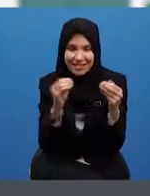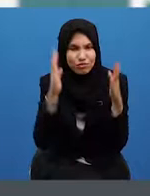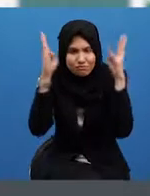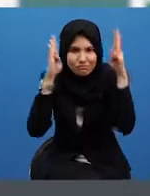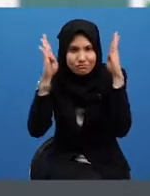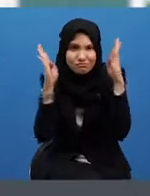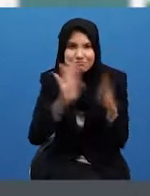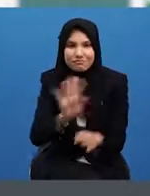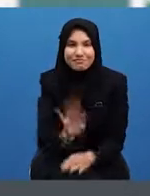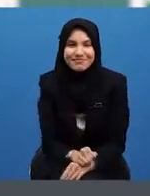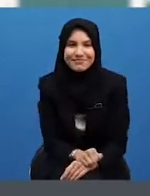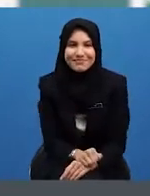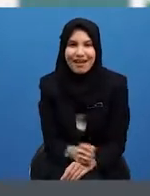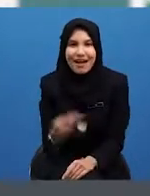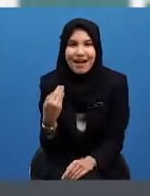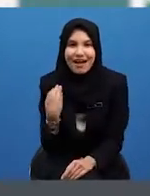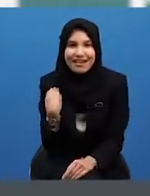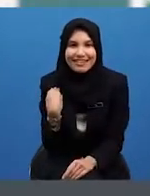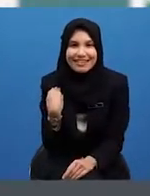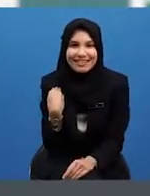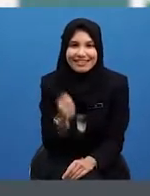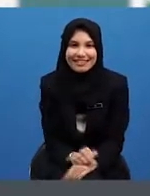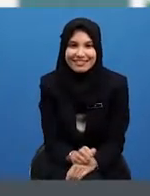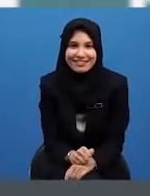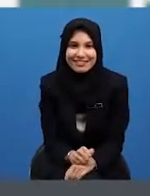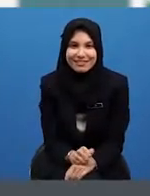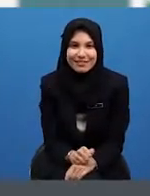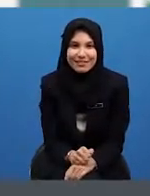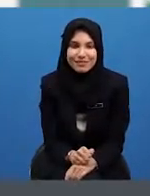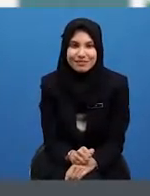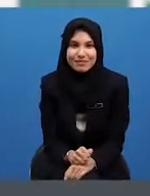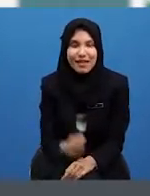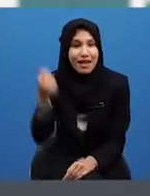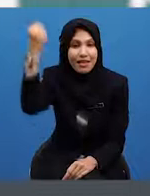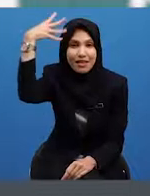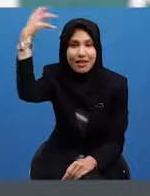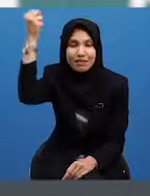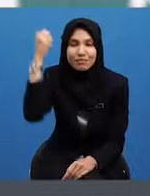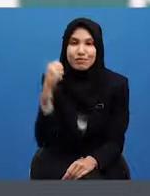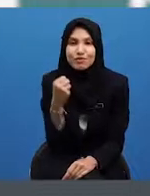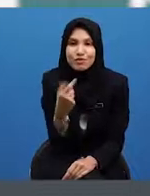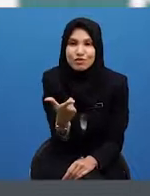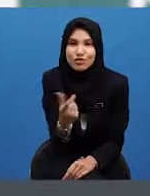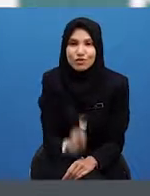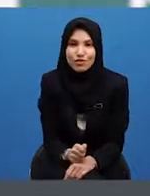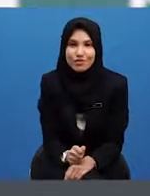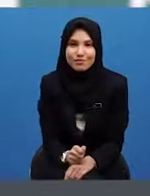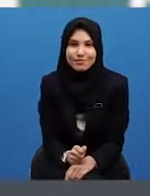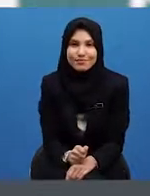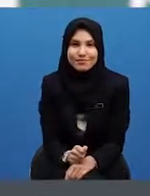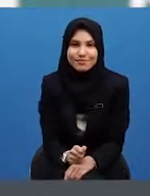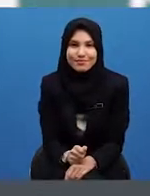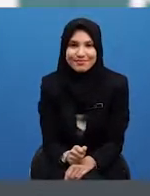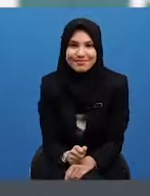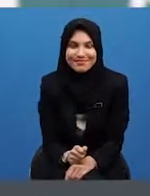di ceko ada tatara lampu sudo ini